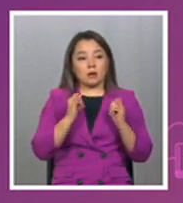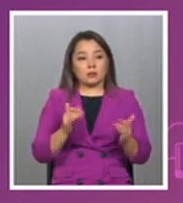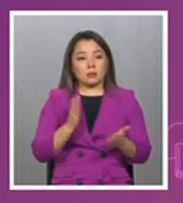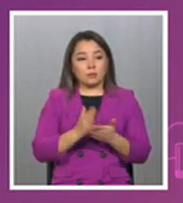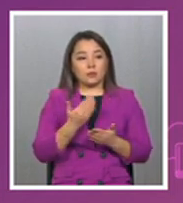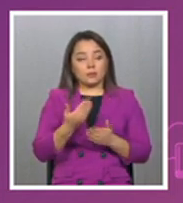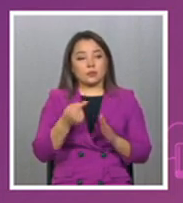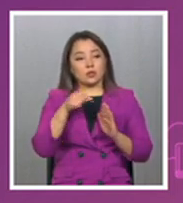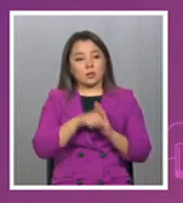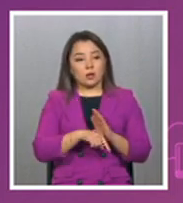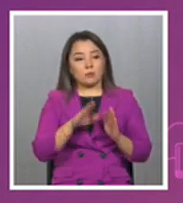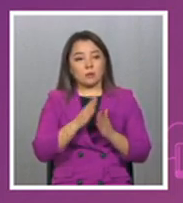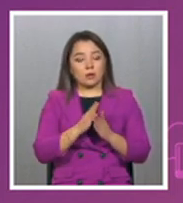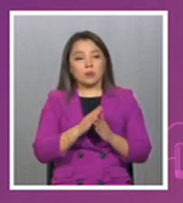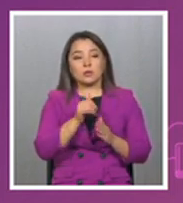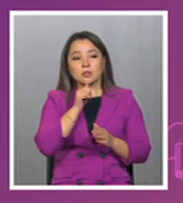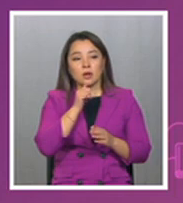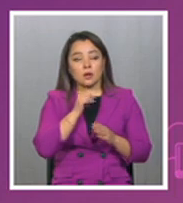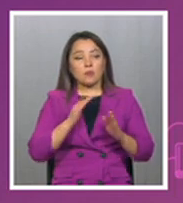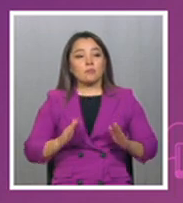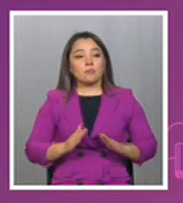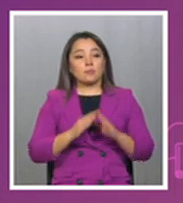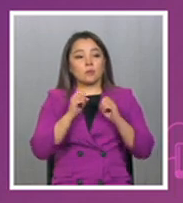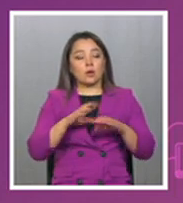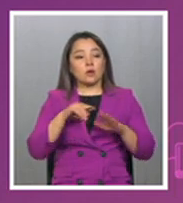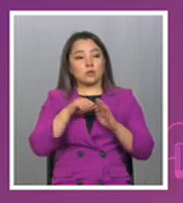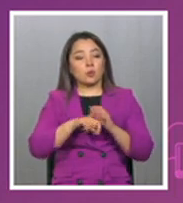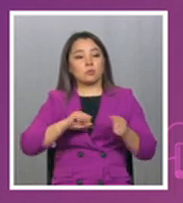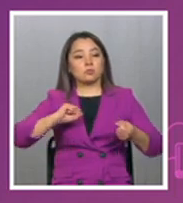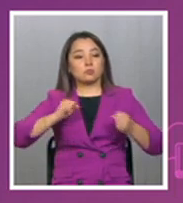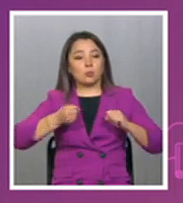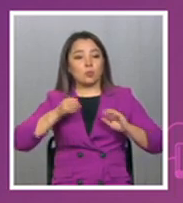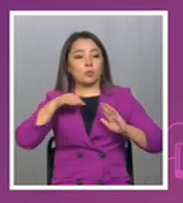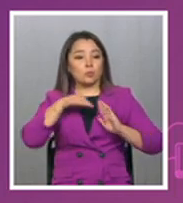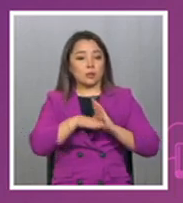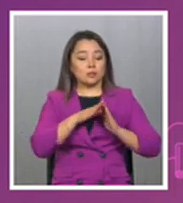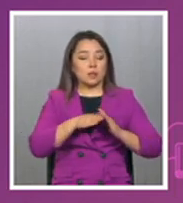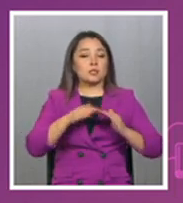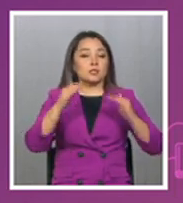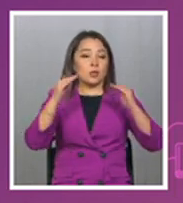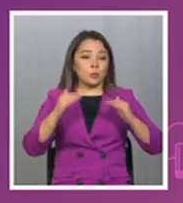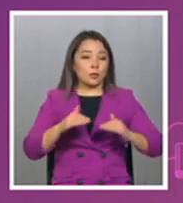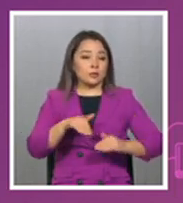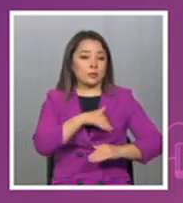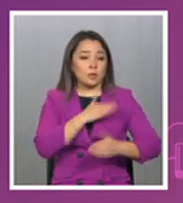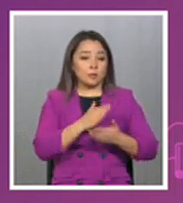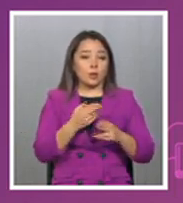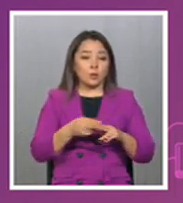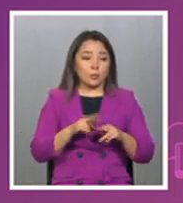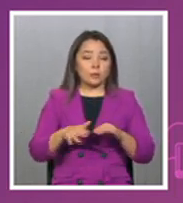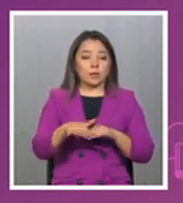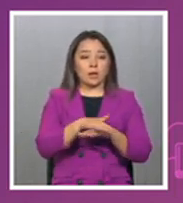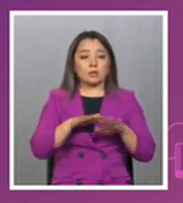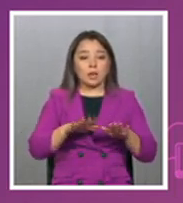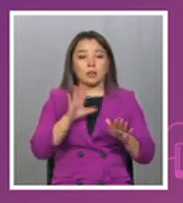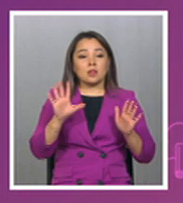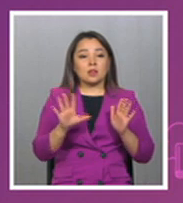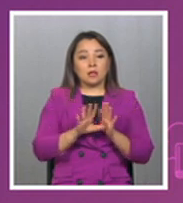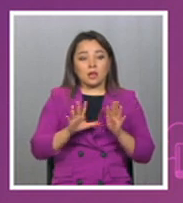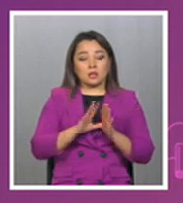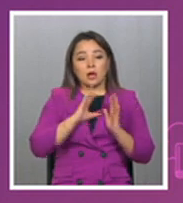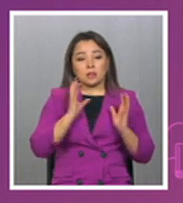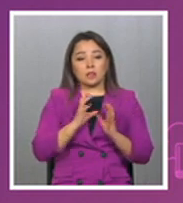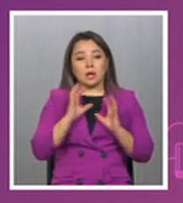Тіпті шарды вакуумге орналастырған кезде, оның температурасы төмендейді. Сонда осы кеңістікте энергияның